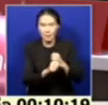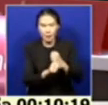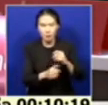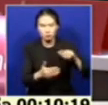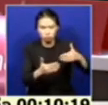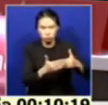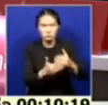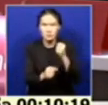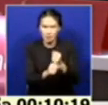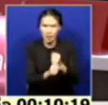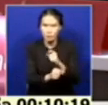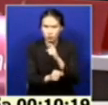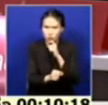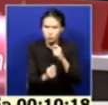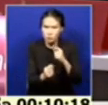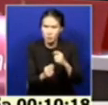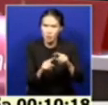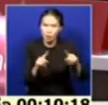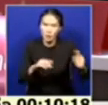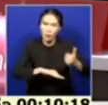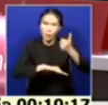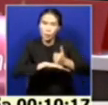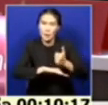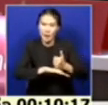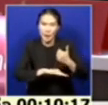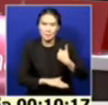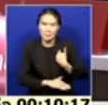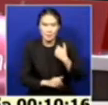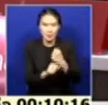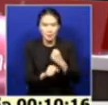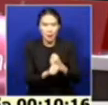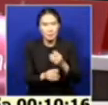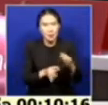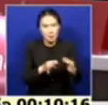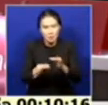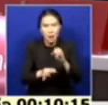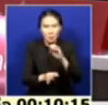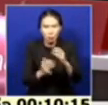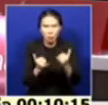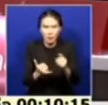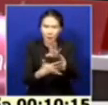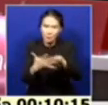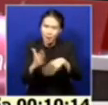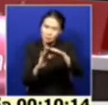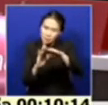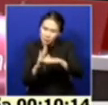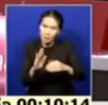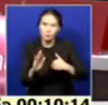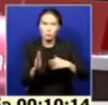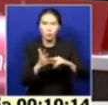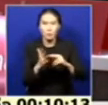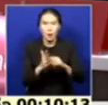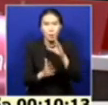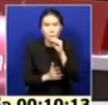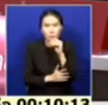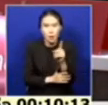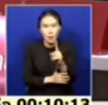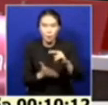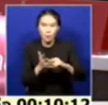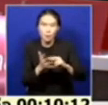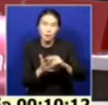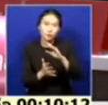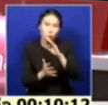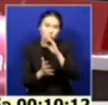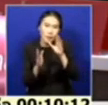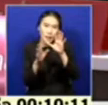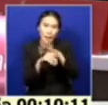แล้วจะไม่สบายใจผมเชื่อว่าทุกท่านสำคัญส่วนกรณีที่ท่านตอบว่า กำลังด